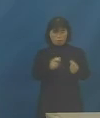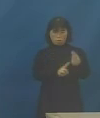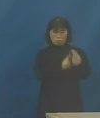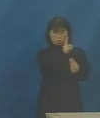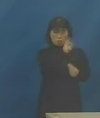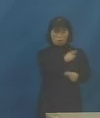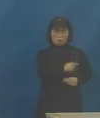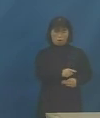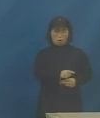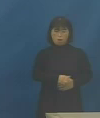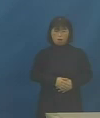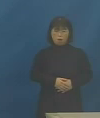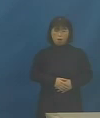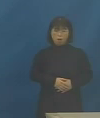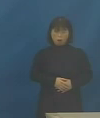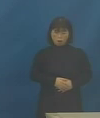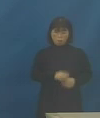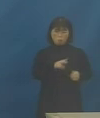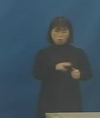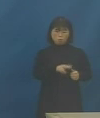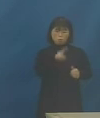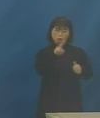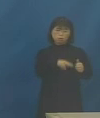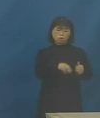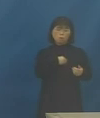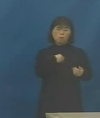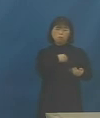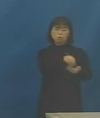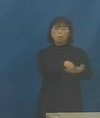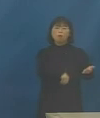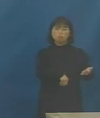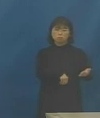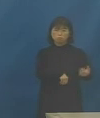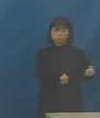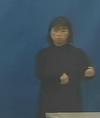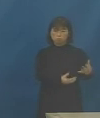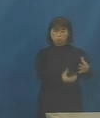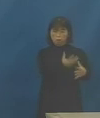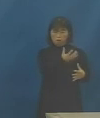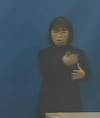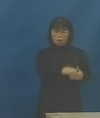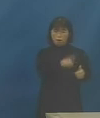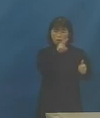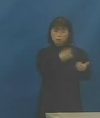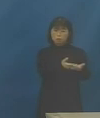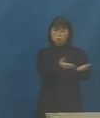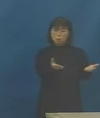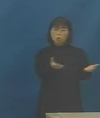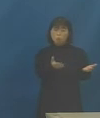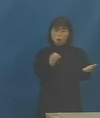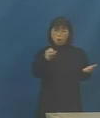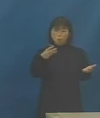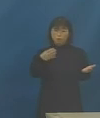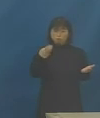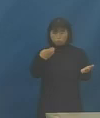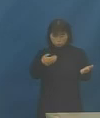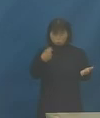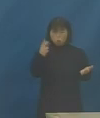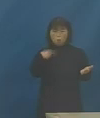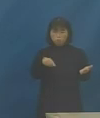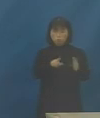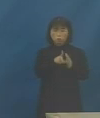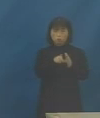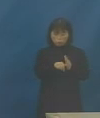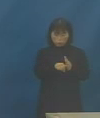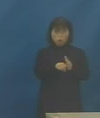でそんなあの認証店降りるという話になってしまったと年書店は近江クロン株ではぜひとも必要な制度